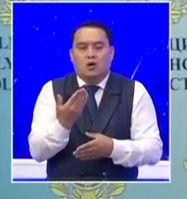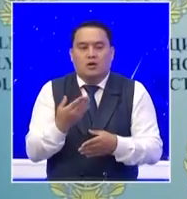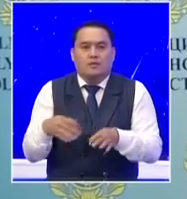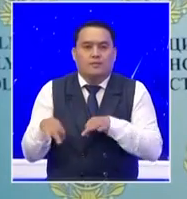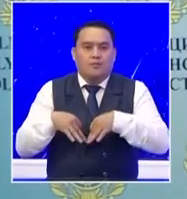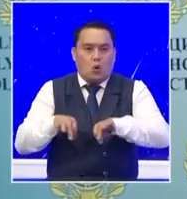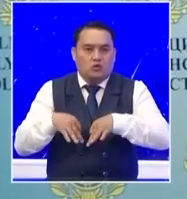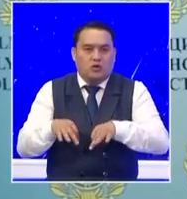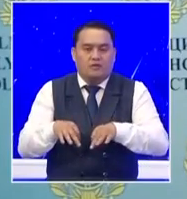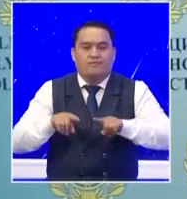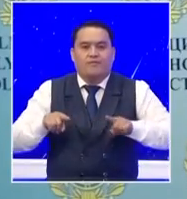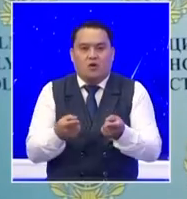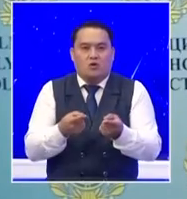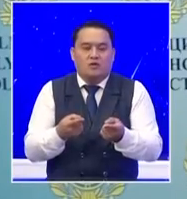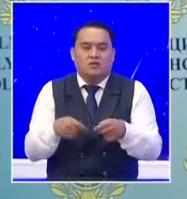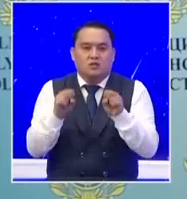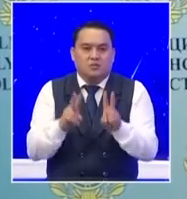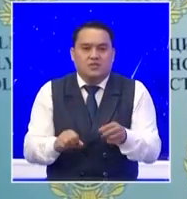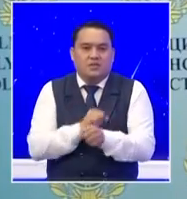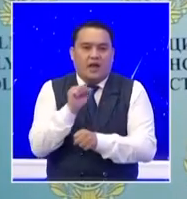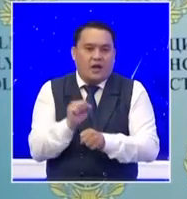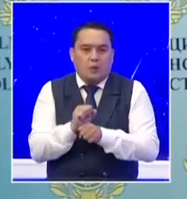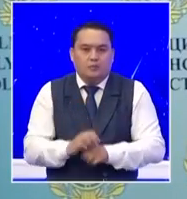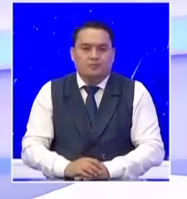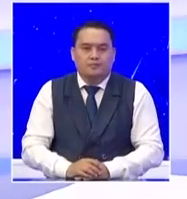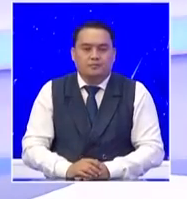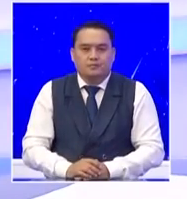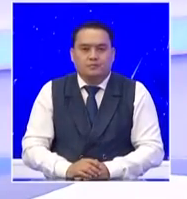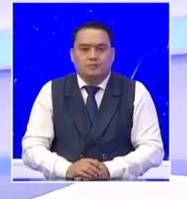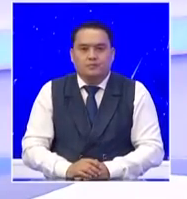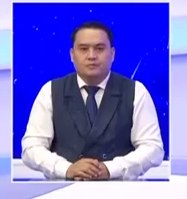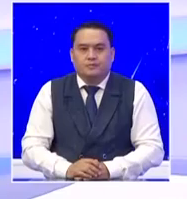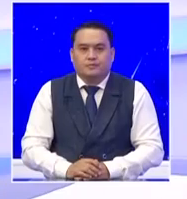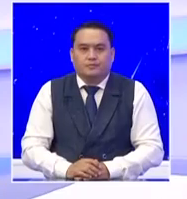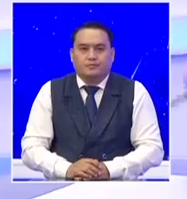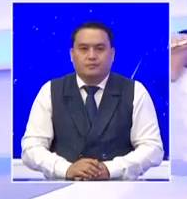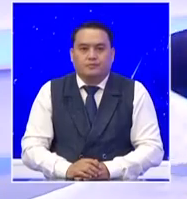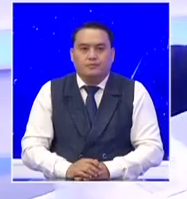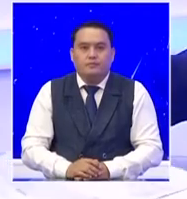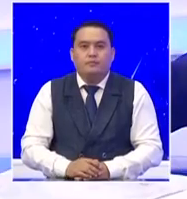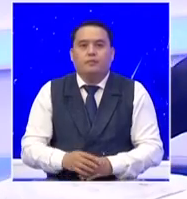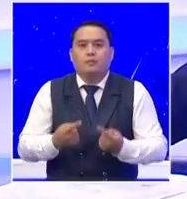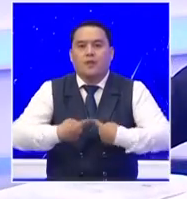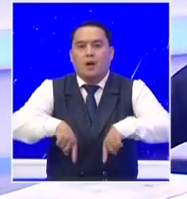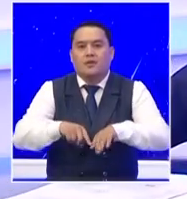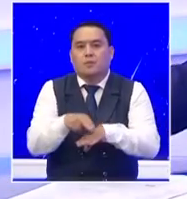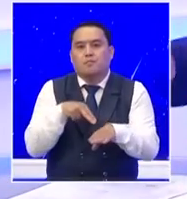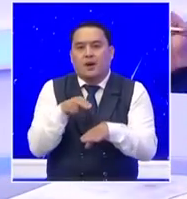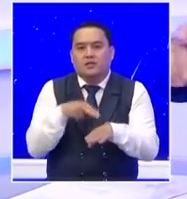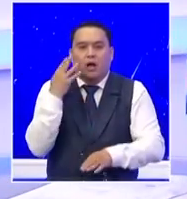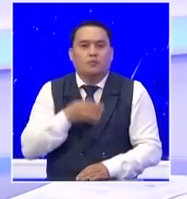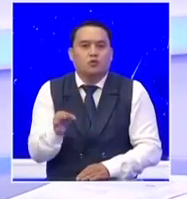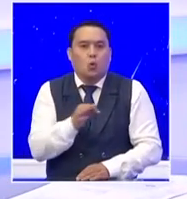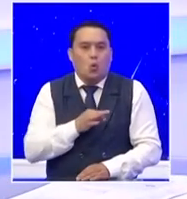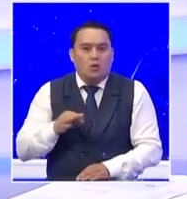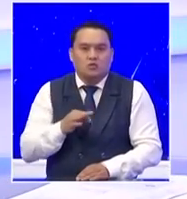перевозили туши скота, водворена на спецстоянку. Департамент полиции Алматинской